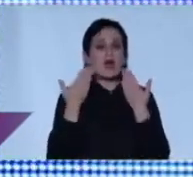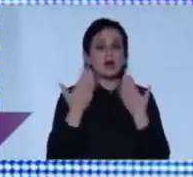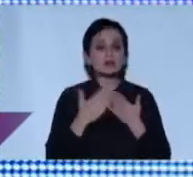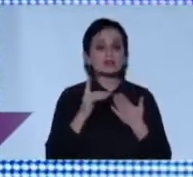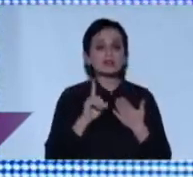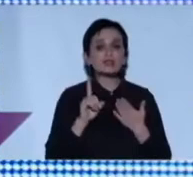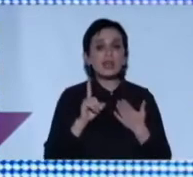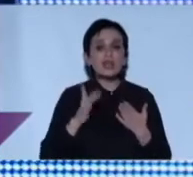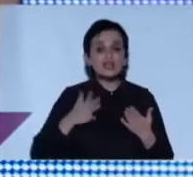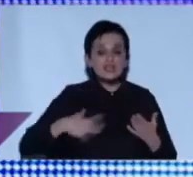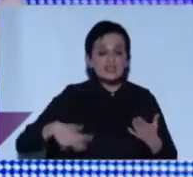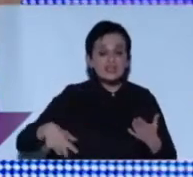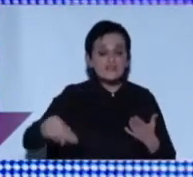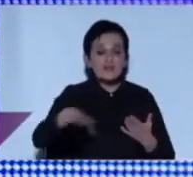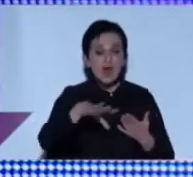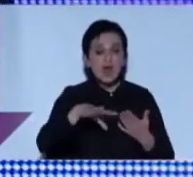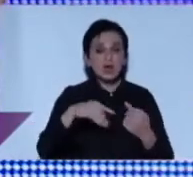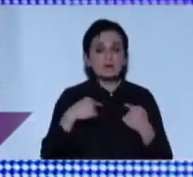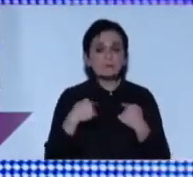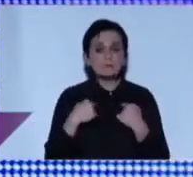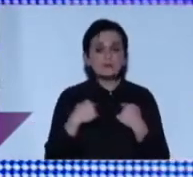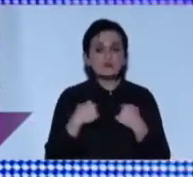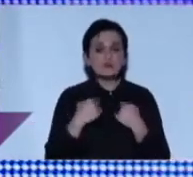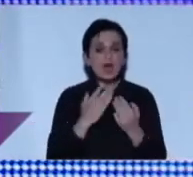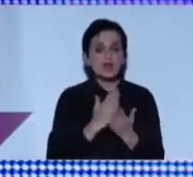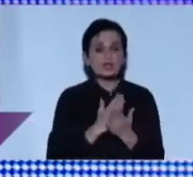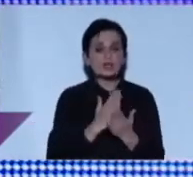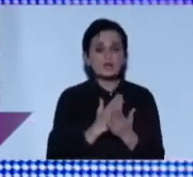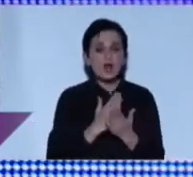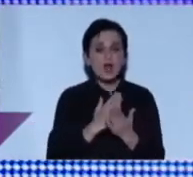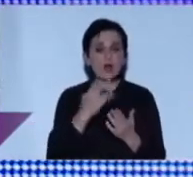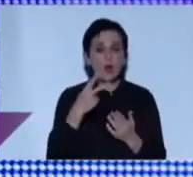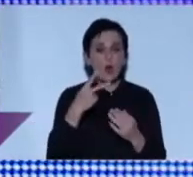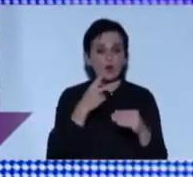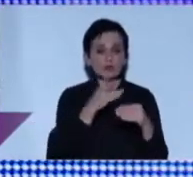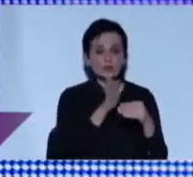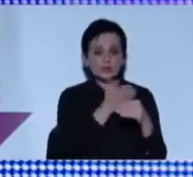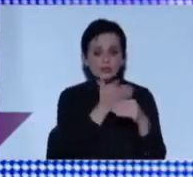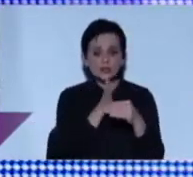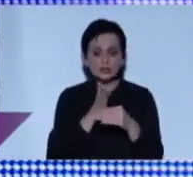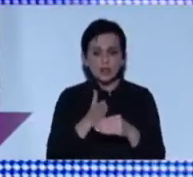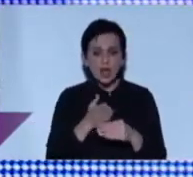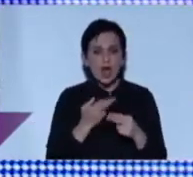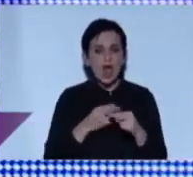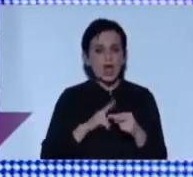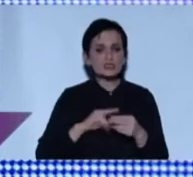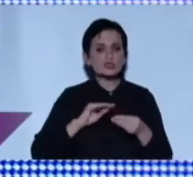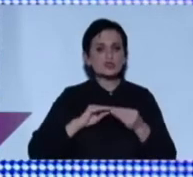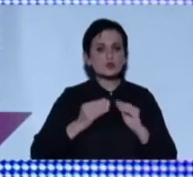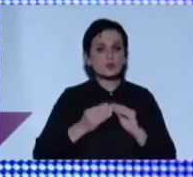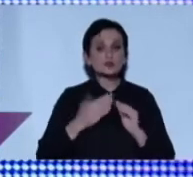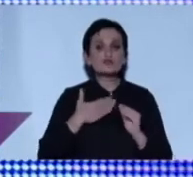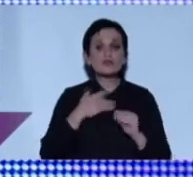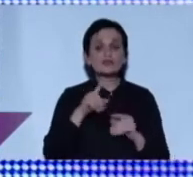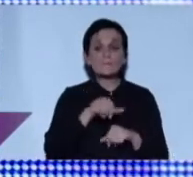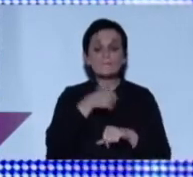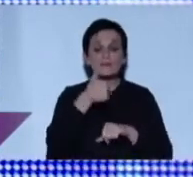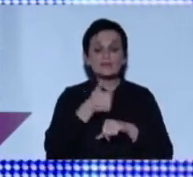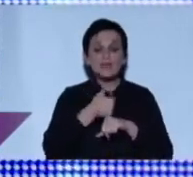ქვეყანა, ანუ ჩვენ დაქსაქსულები ვართ 20 ნაწილად და ეს რეალურად პრობლემას გვიქმნის. ჩვენი მთავარი მესეჯი